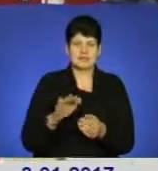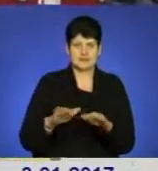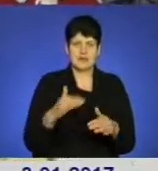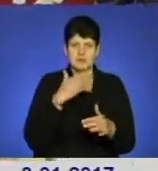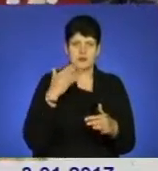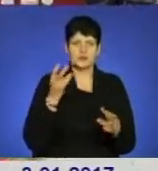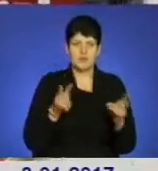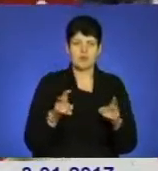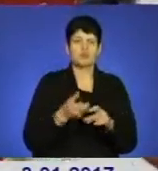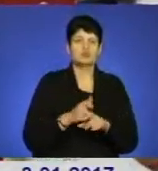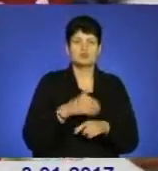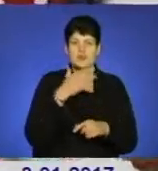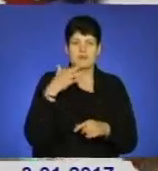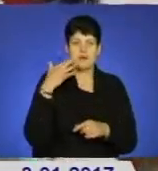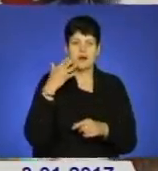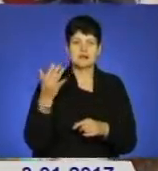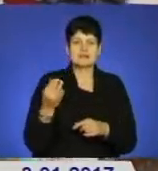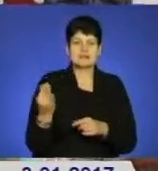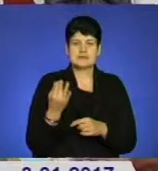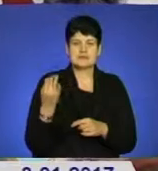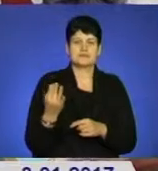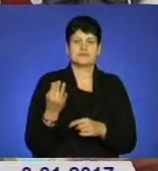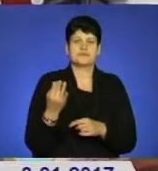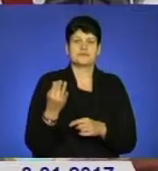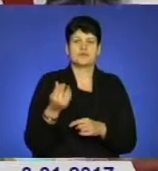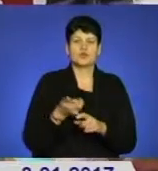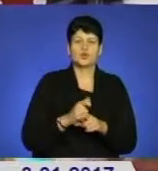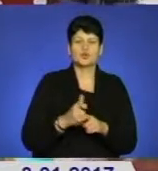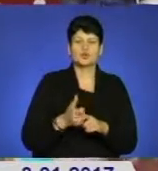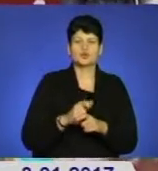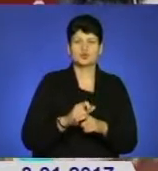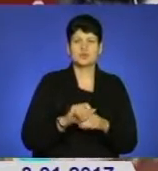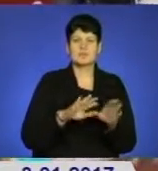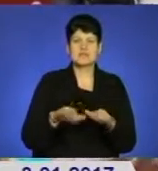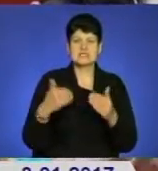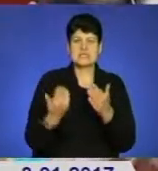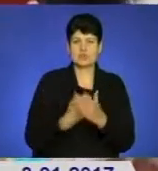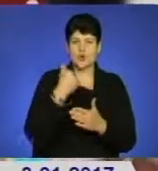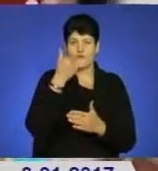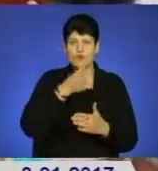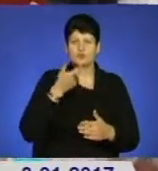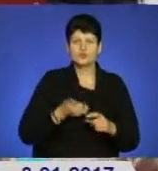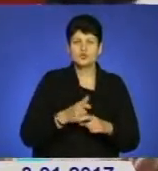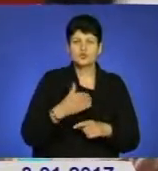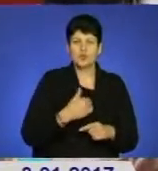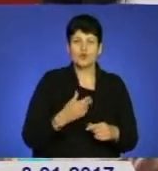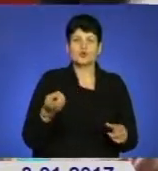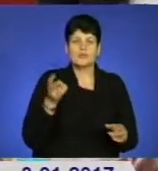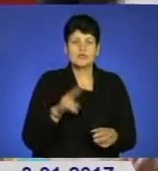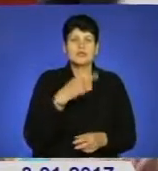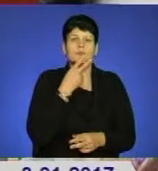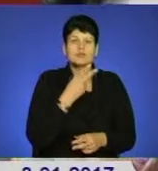приходить? Дуже багато, дуже багато. Заінтересовані, дуже-дуже, ну, після Нового року, дуже хочуть прийти,